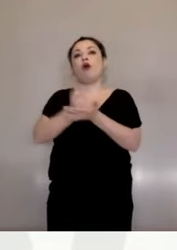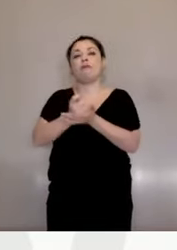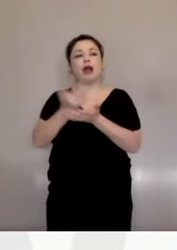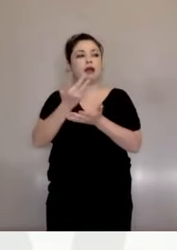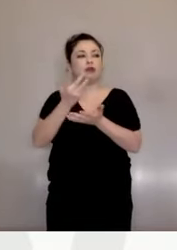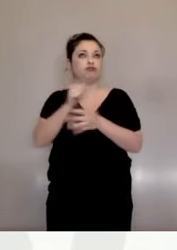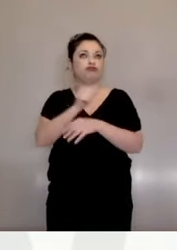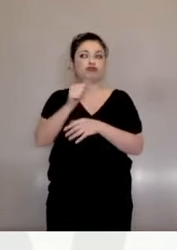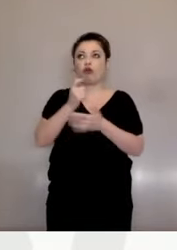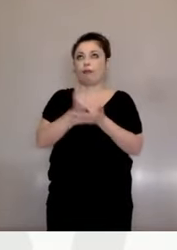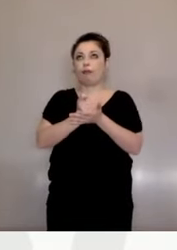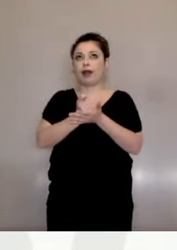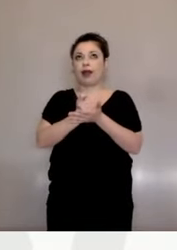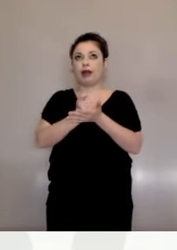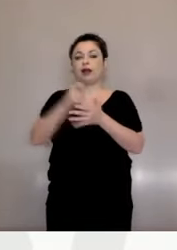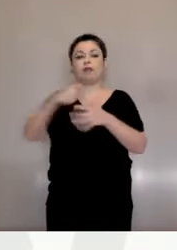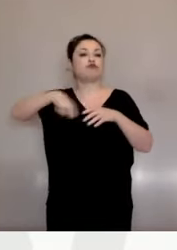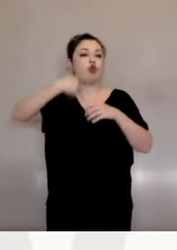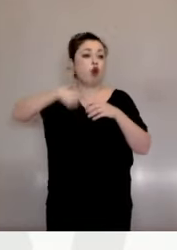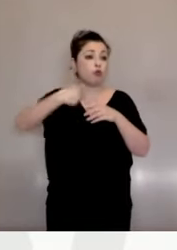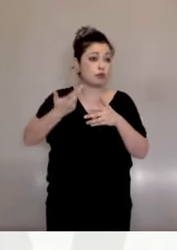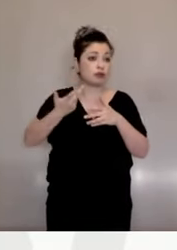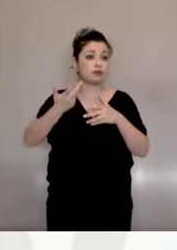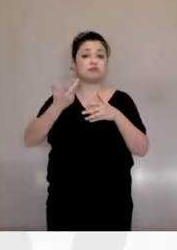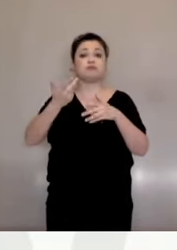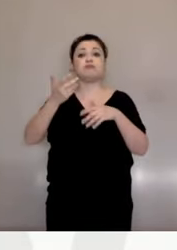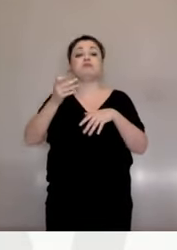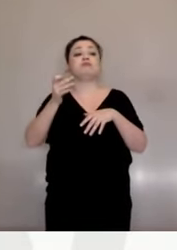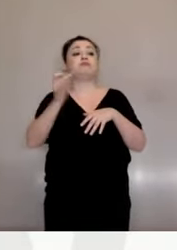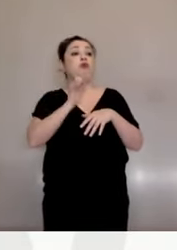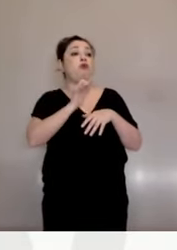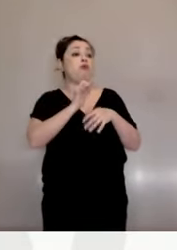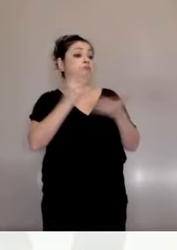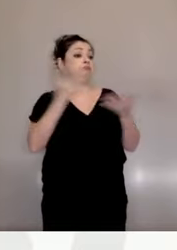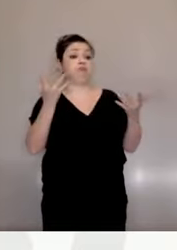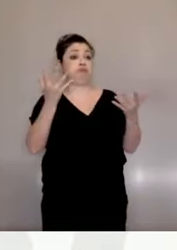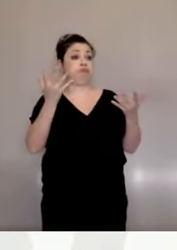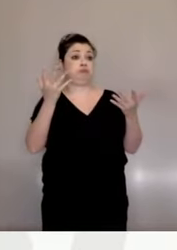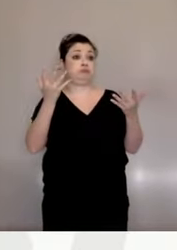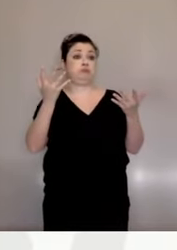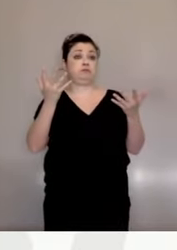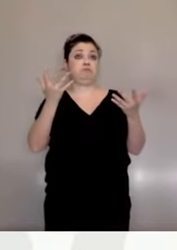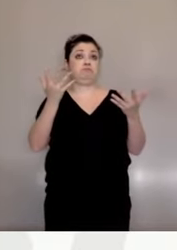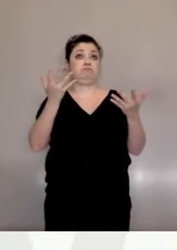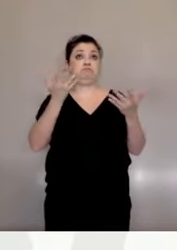di comprare un yogurt piuttosto